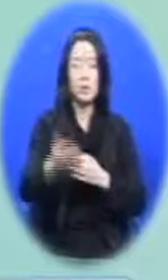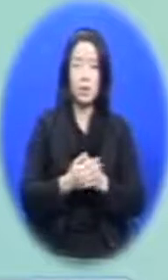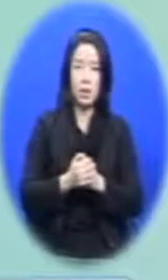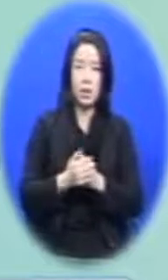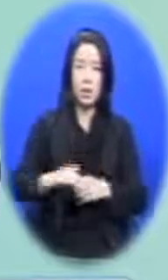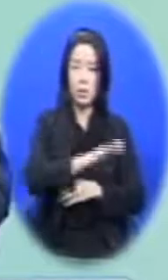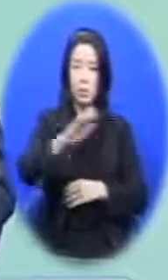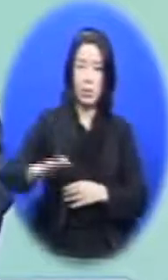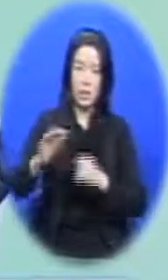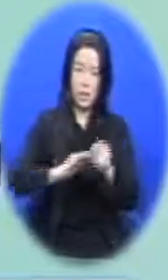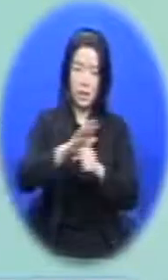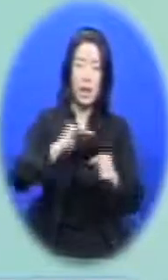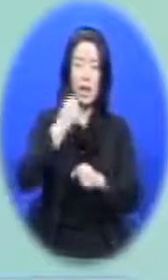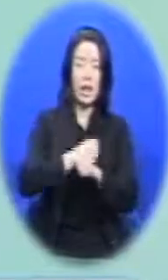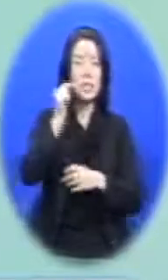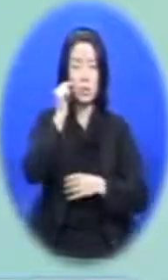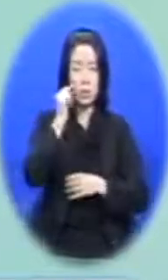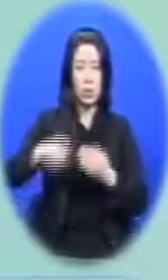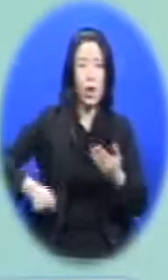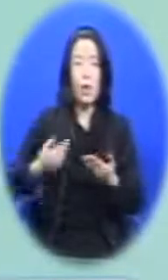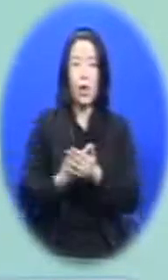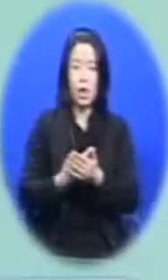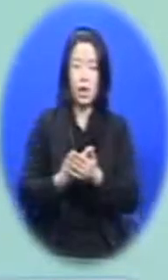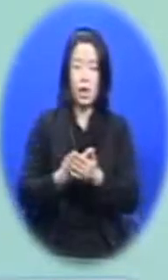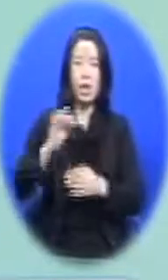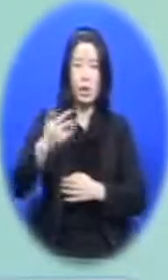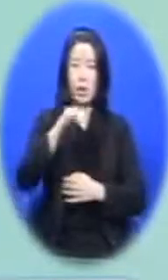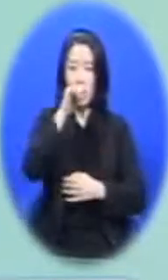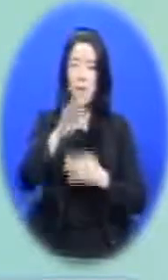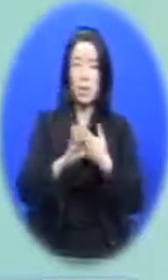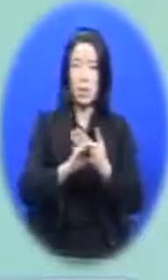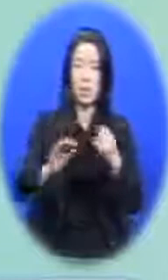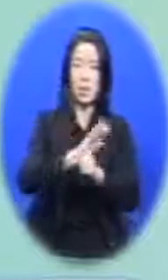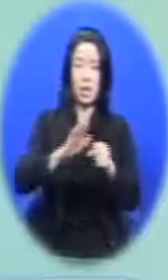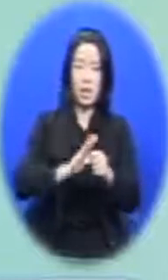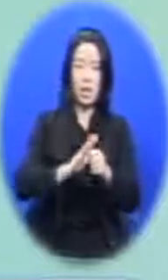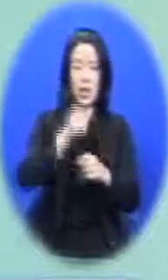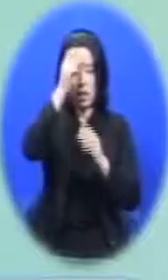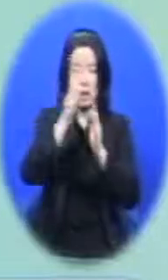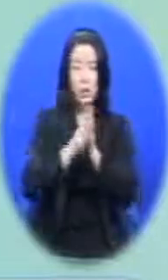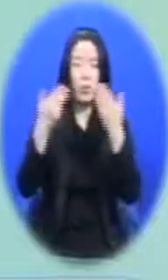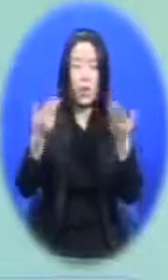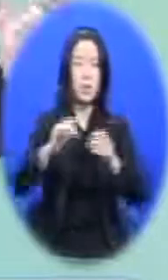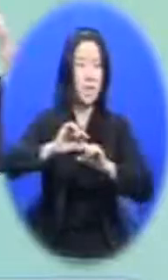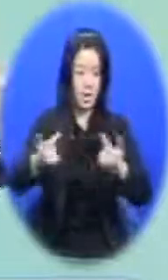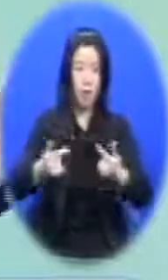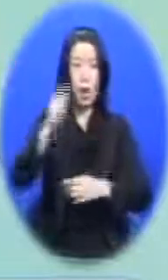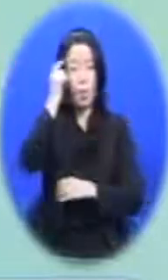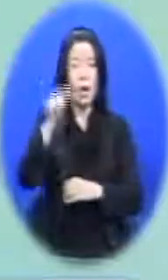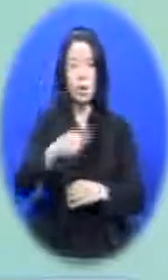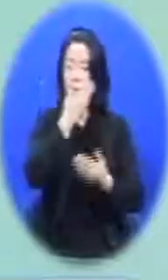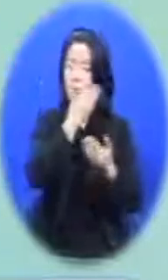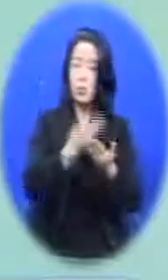우리가 사랑하지 못해서 회개해야 될 게 혹 있다면 사랑을 기도하지 않은 거, 왜? 그게 가장